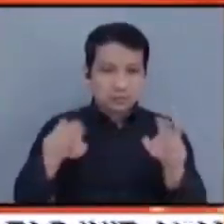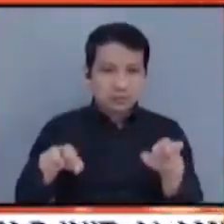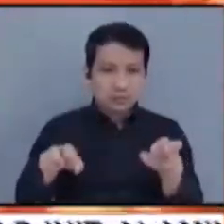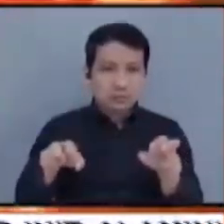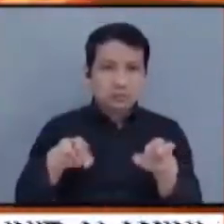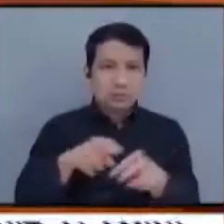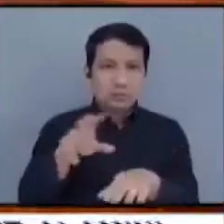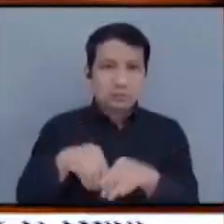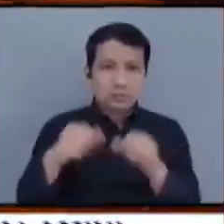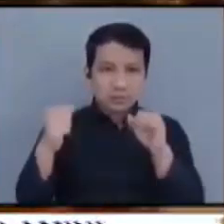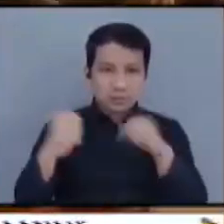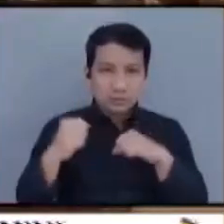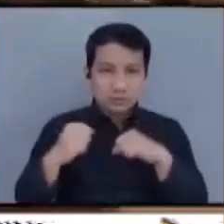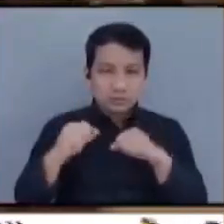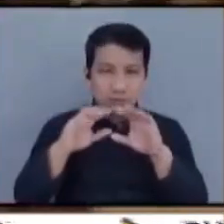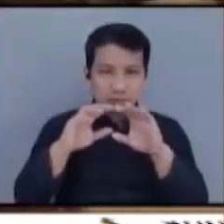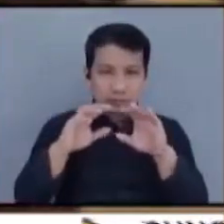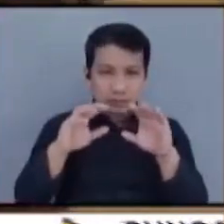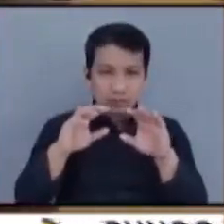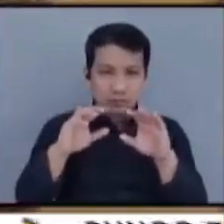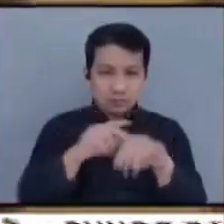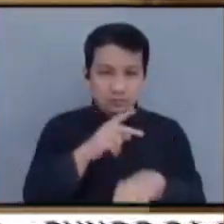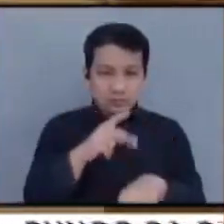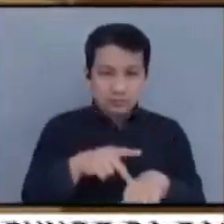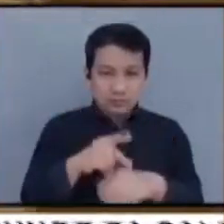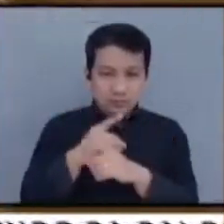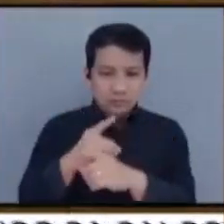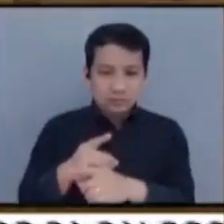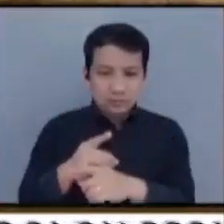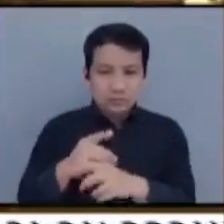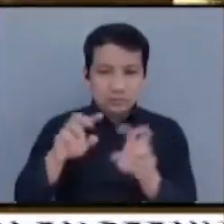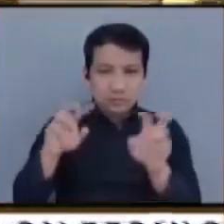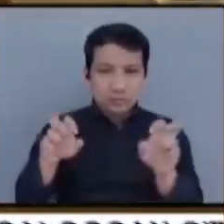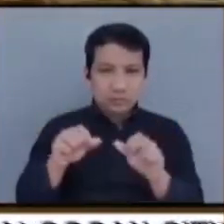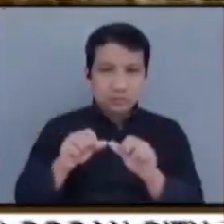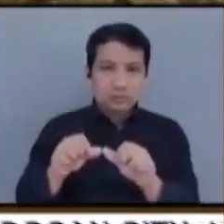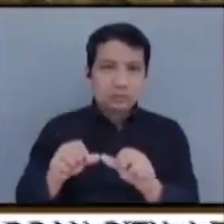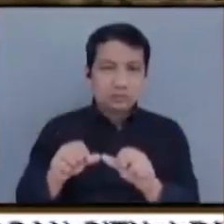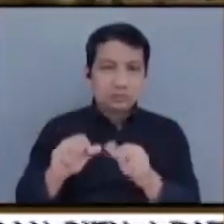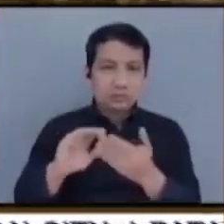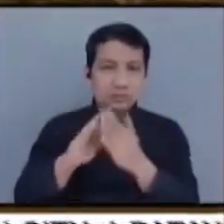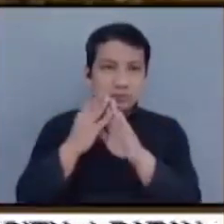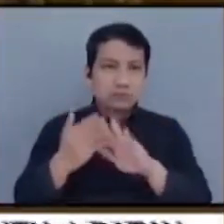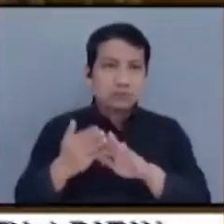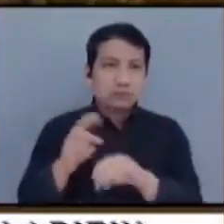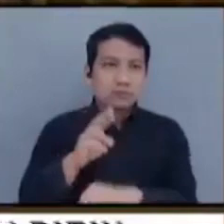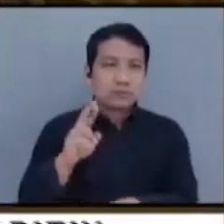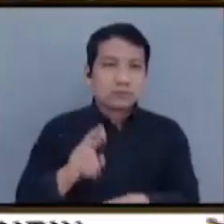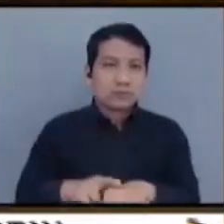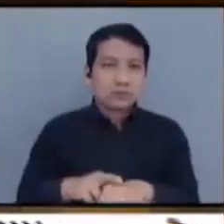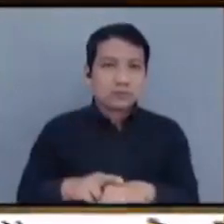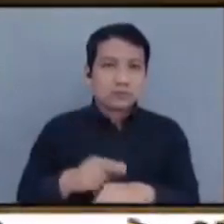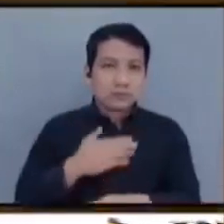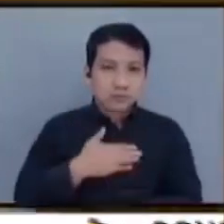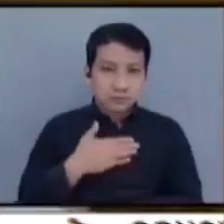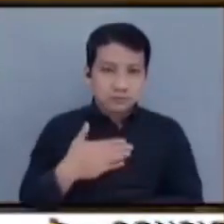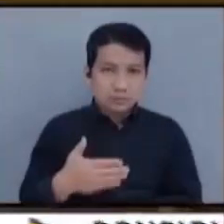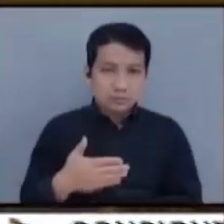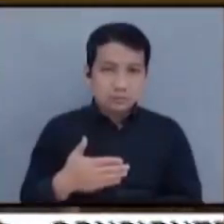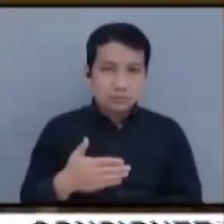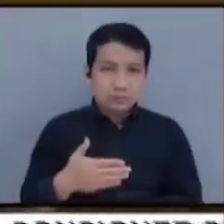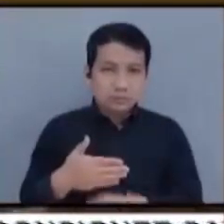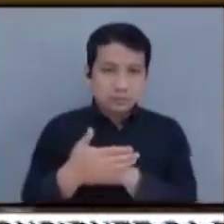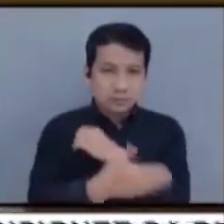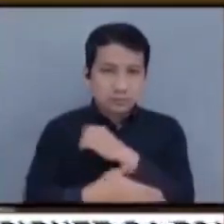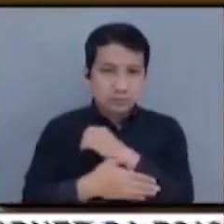ng Pilipinas at New Zealand kaugnay sa defense upang paigtingin ang kapayapaan sa rehiyon. Nag-commit din ang dalawang bansa na kapwa sila pipirma